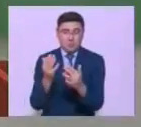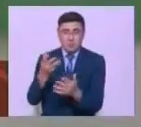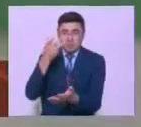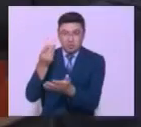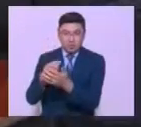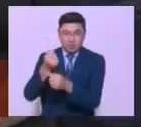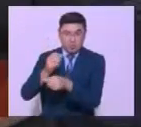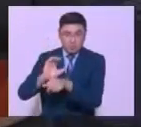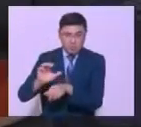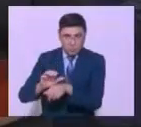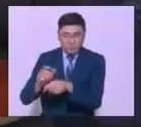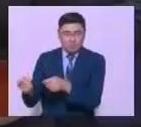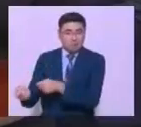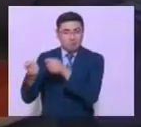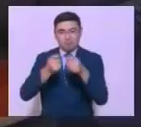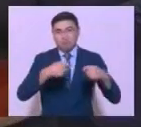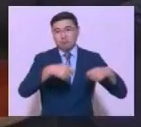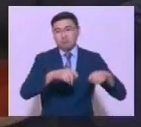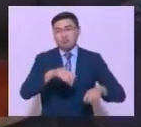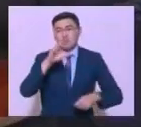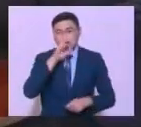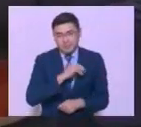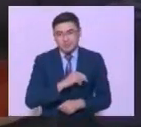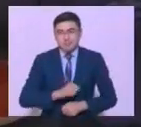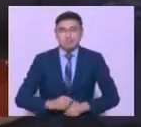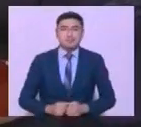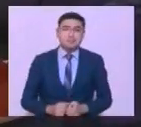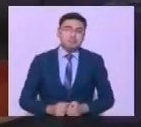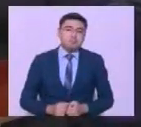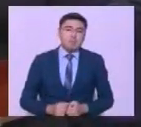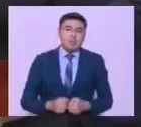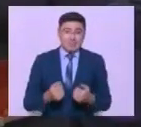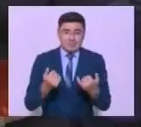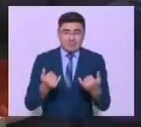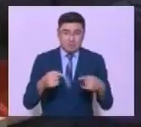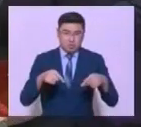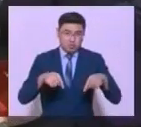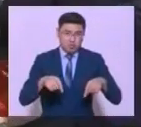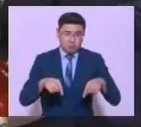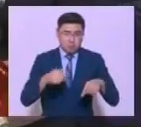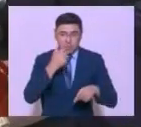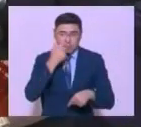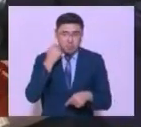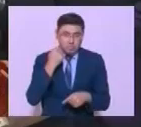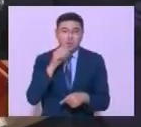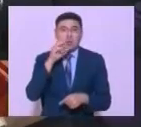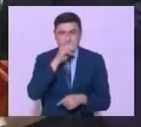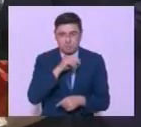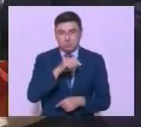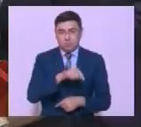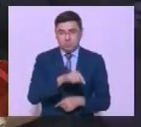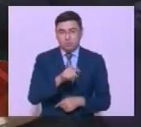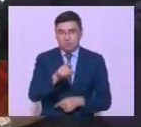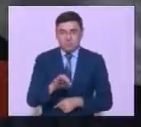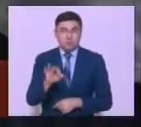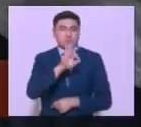деді ол. Министрлігінде бұл жобалар бәрі бар. Мына жердегі мына ненің сіздердің ойырсындығы осы бағытта